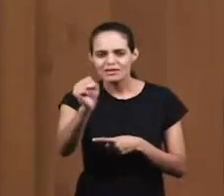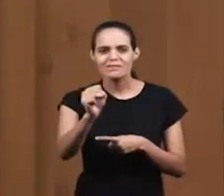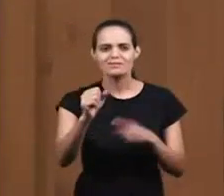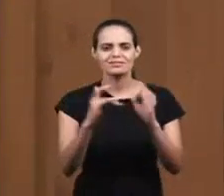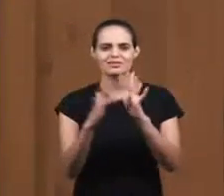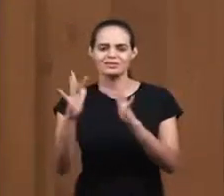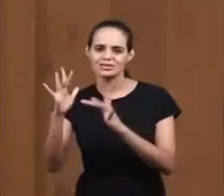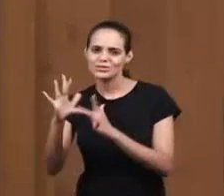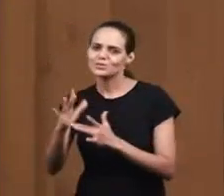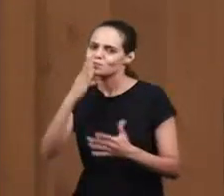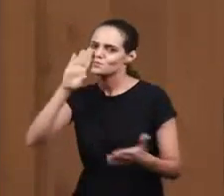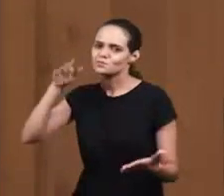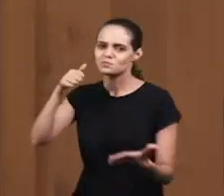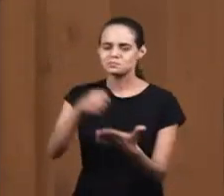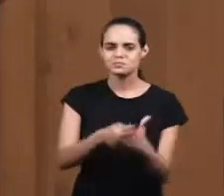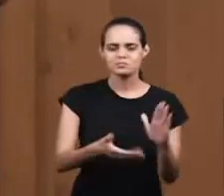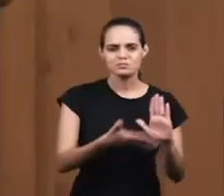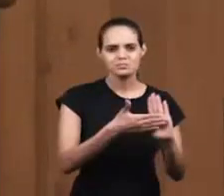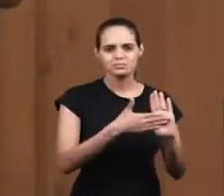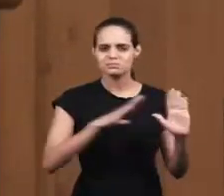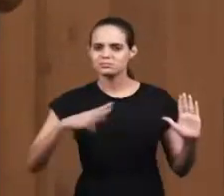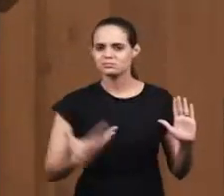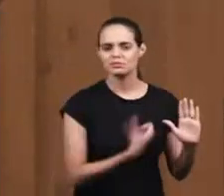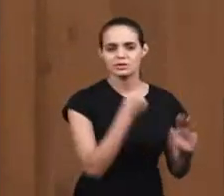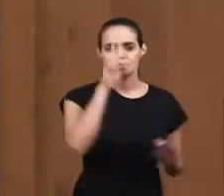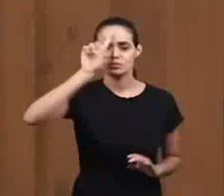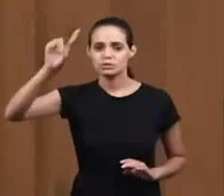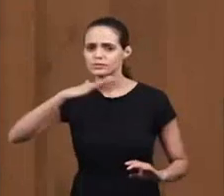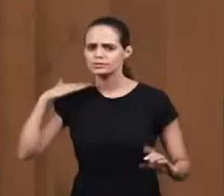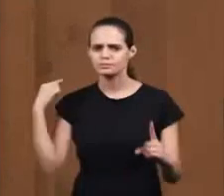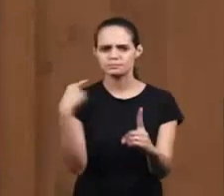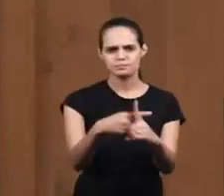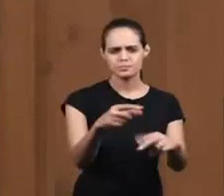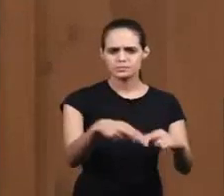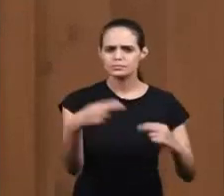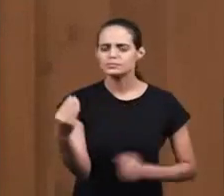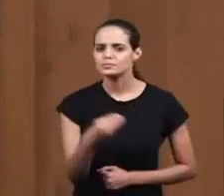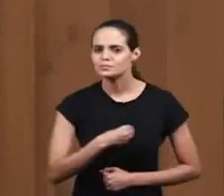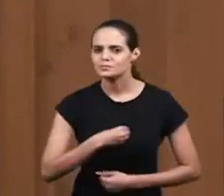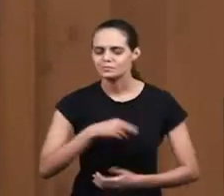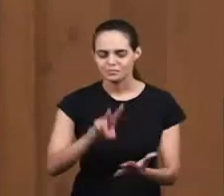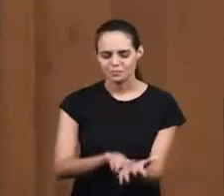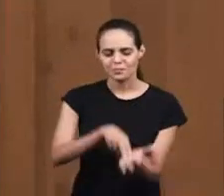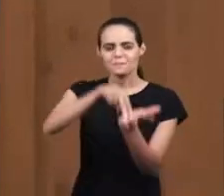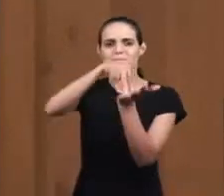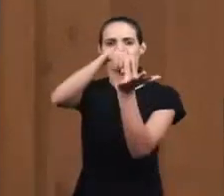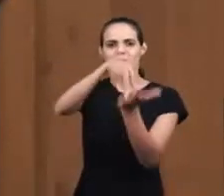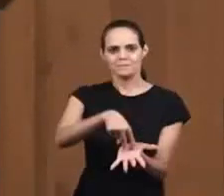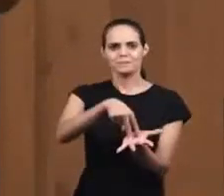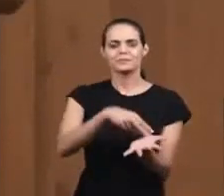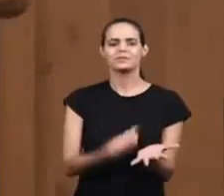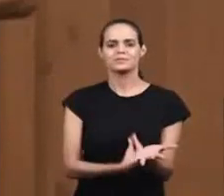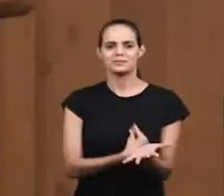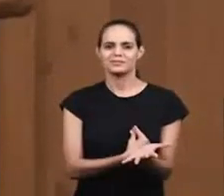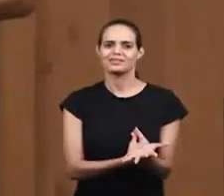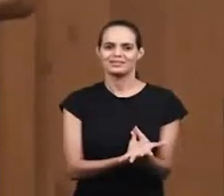so siegte auch der Herr Jesus über alle Widerstände. Er erfüllte den Erlösungsplan Gottes, er starb für unsere Sünden